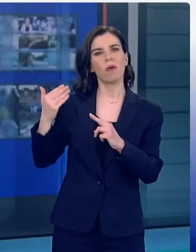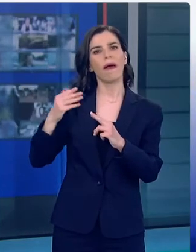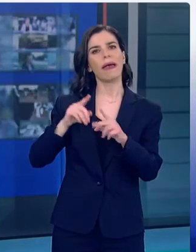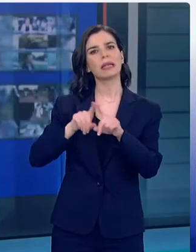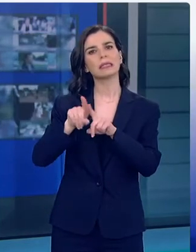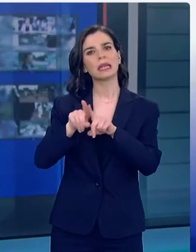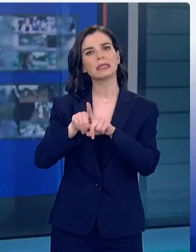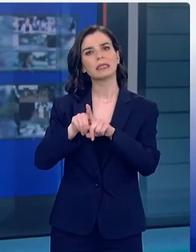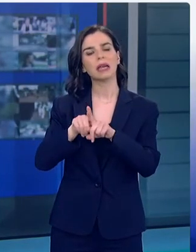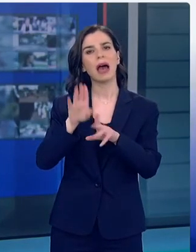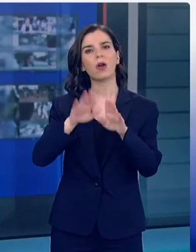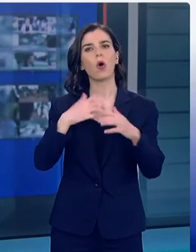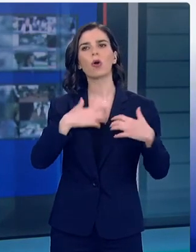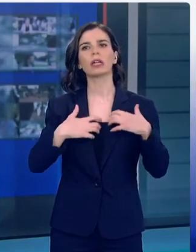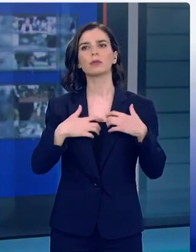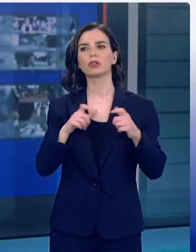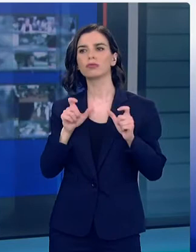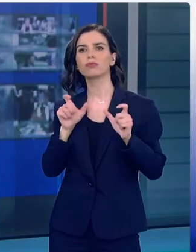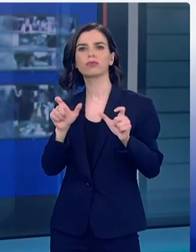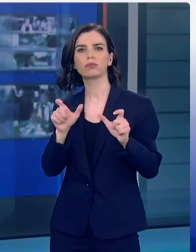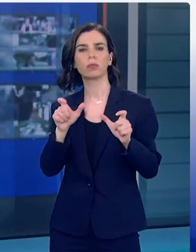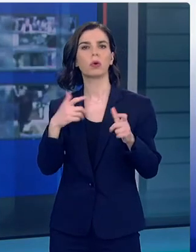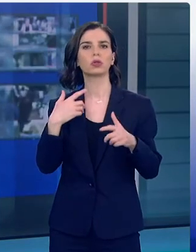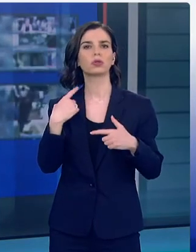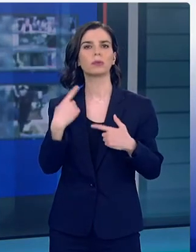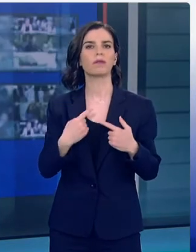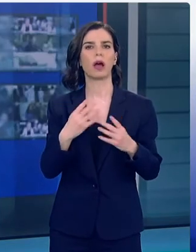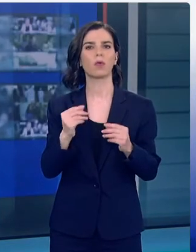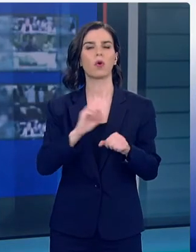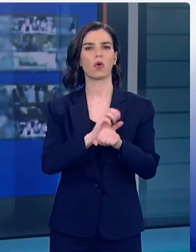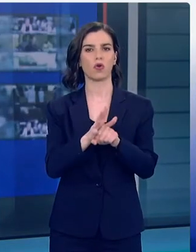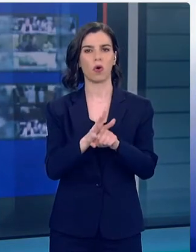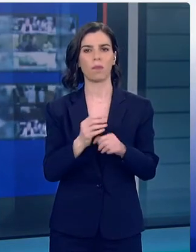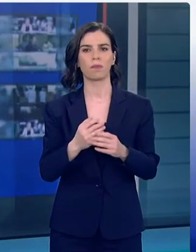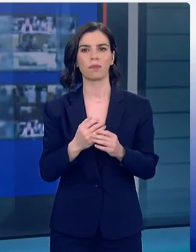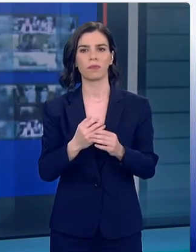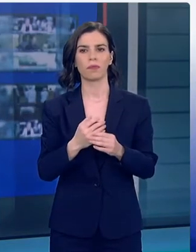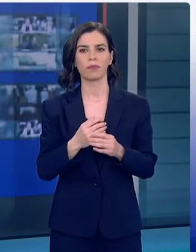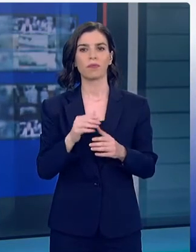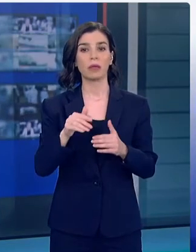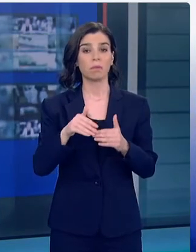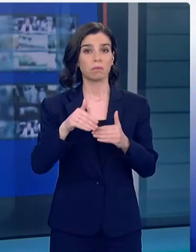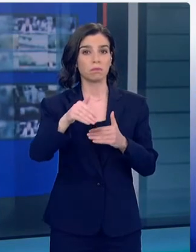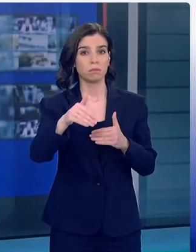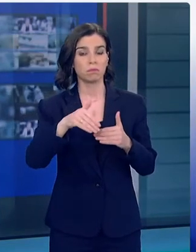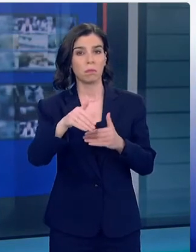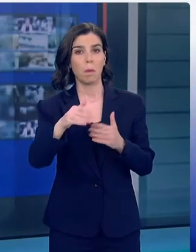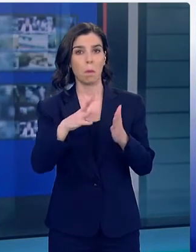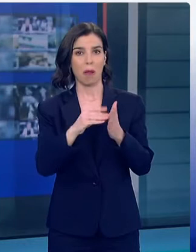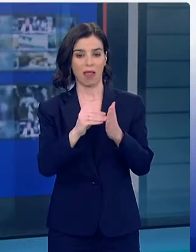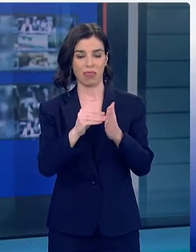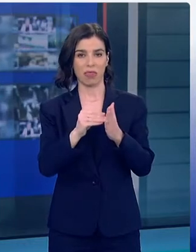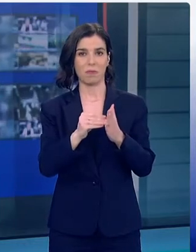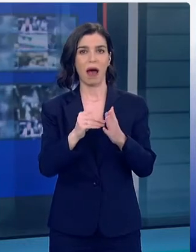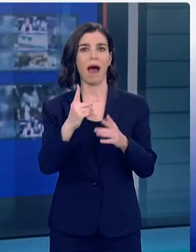κάθε οργανισμός αντιδρά στον κορονοϊό. Το προσεχές διάστημα σχεδιάζεται να κάνετε γενετικό έλεγχο σε όσους μολύνονται